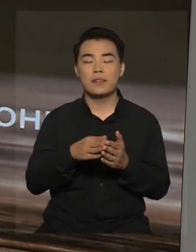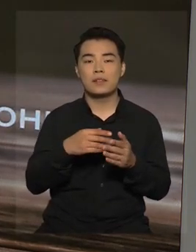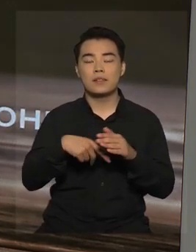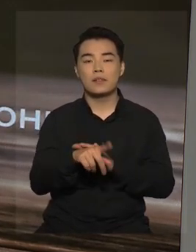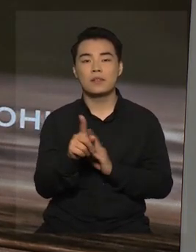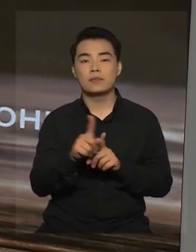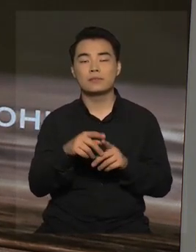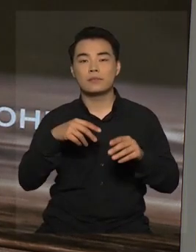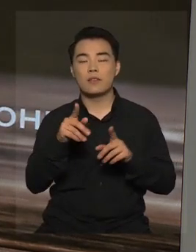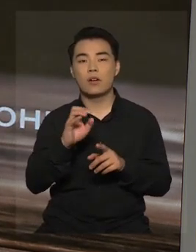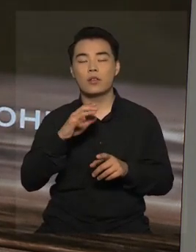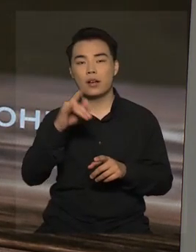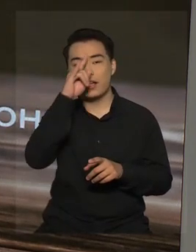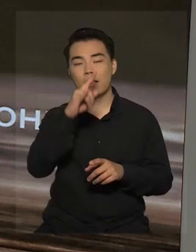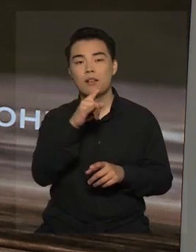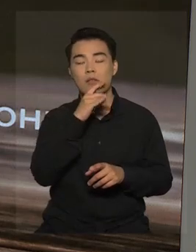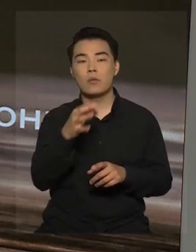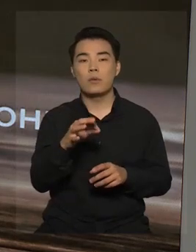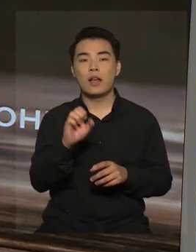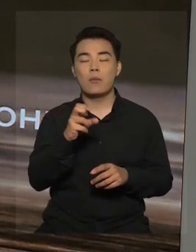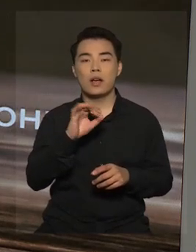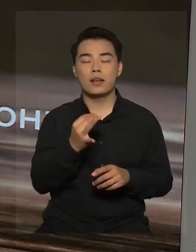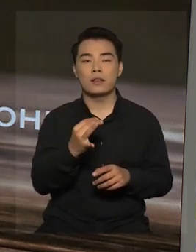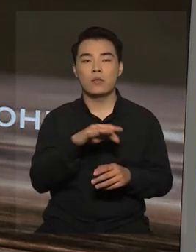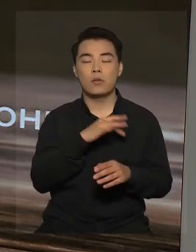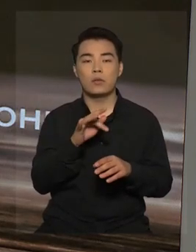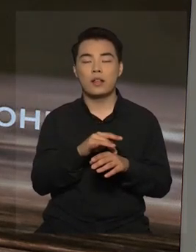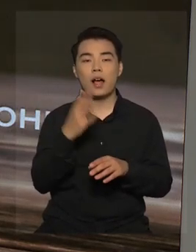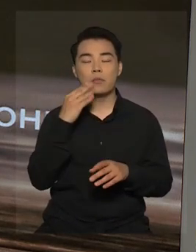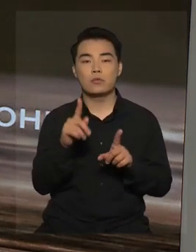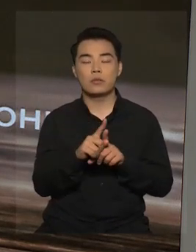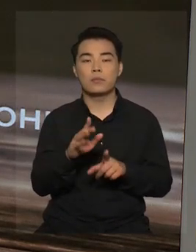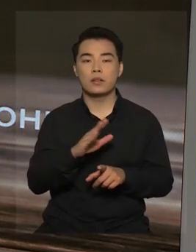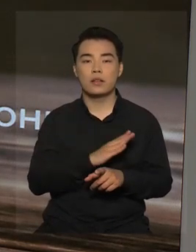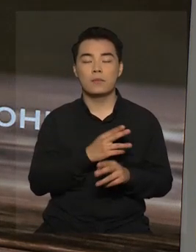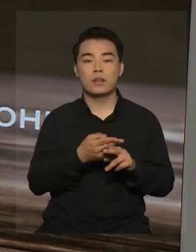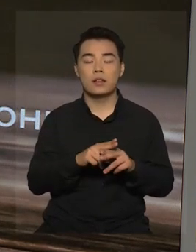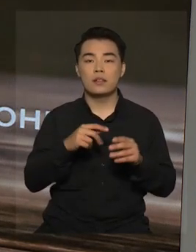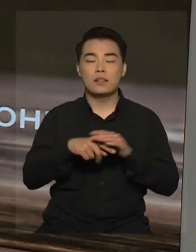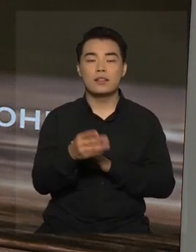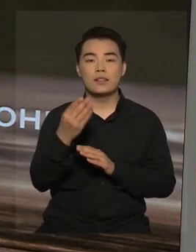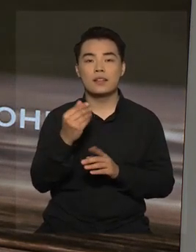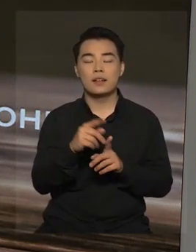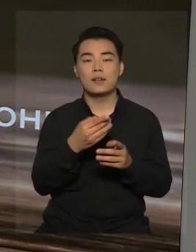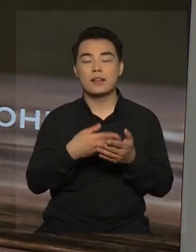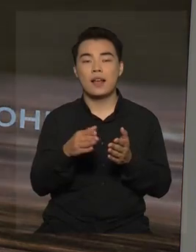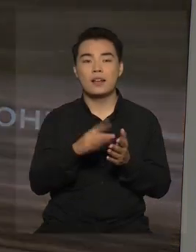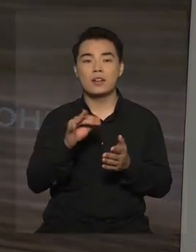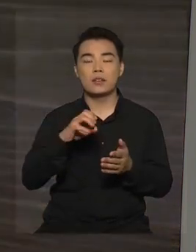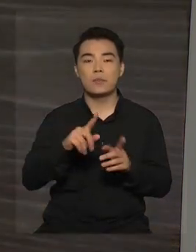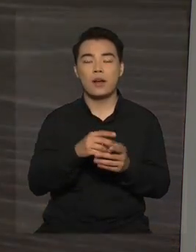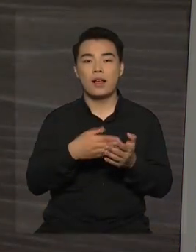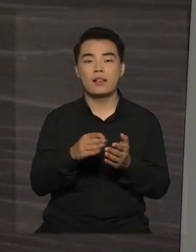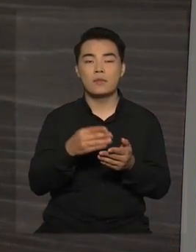с Восточно-Казахстанской областью, Абайская область и город Алматы. При этом цены на растительное масло по итогам